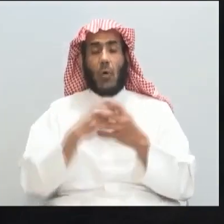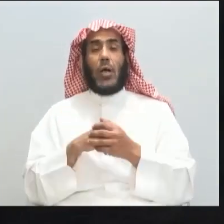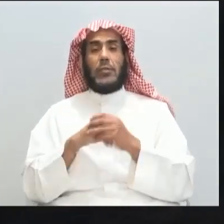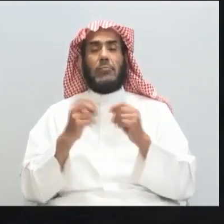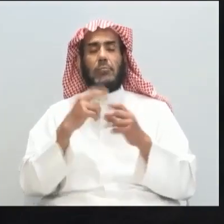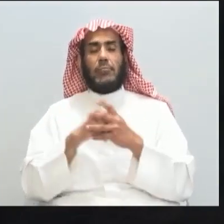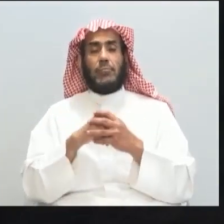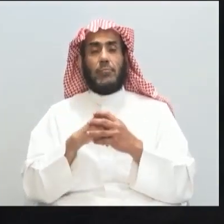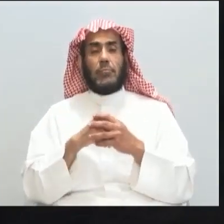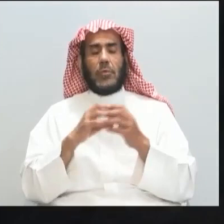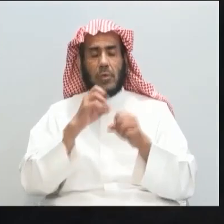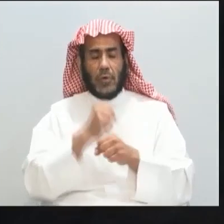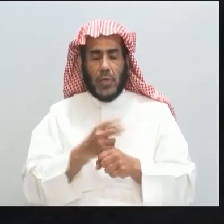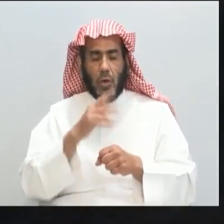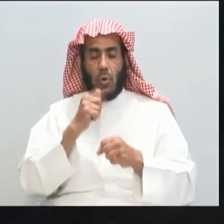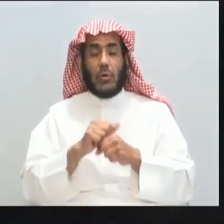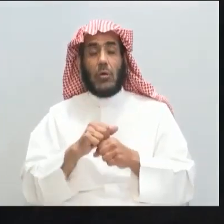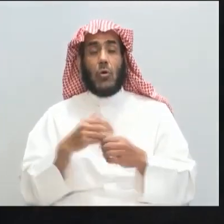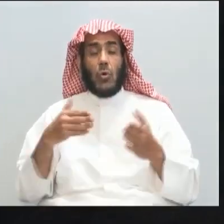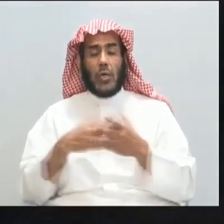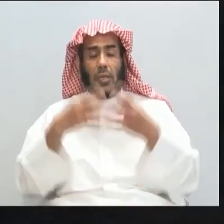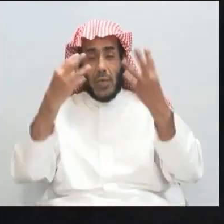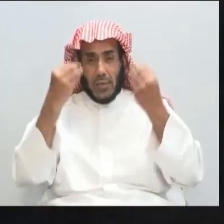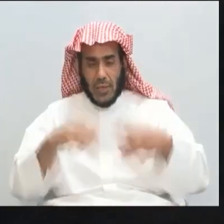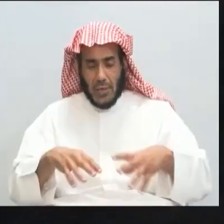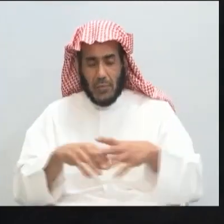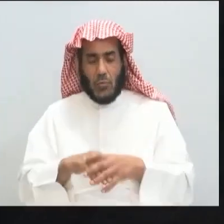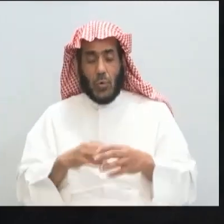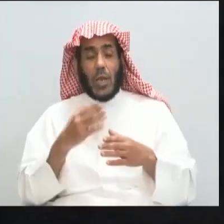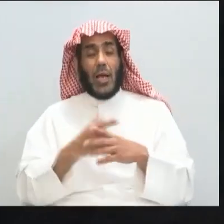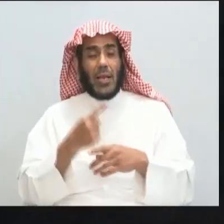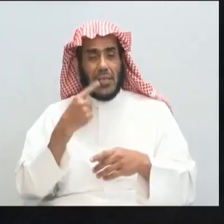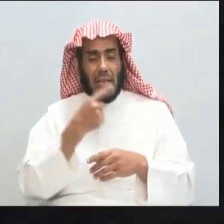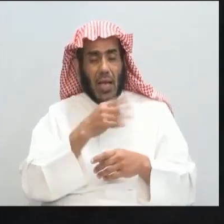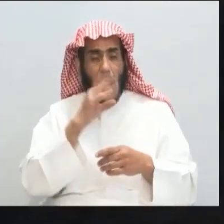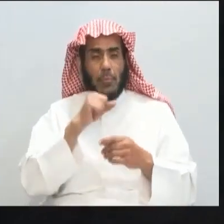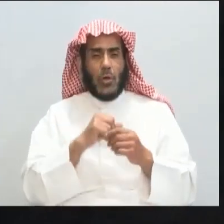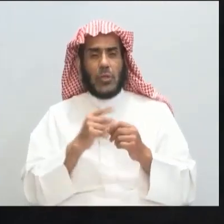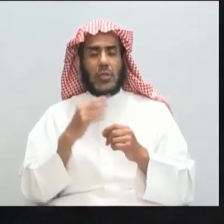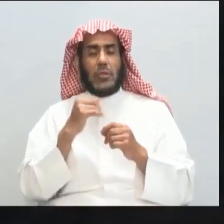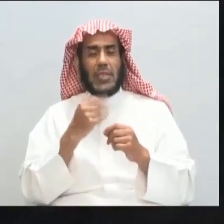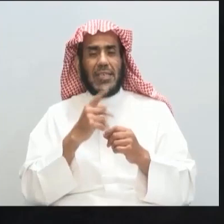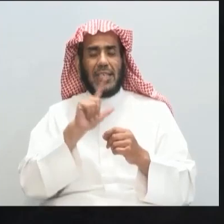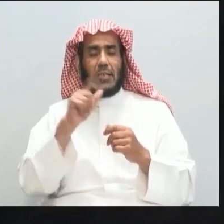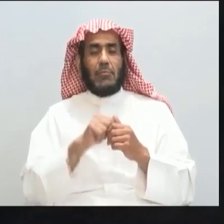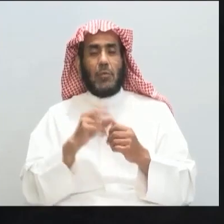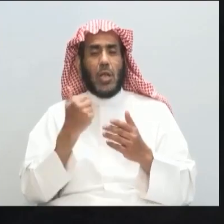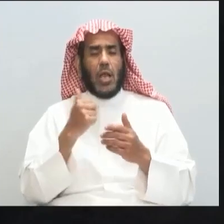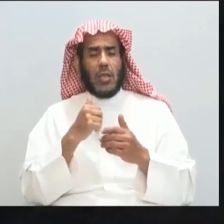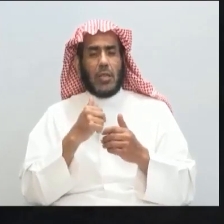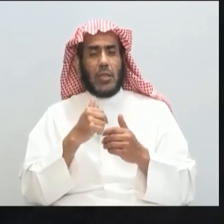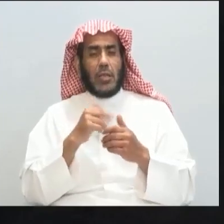ظهرت قواعد حفاظا عن اللغه وحتى لا تضيع تلك اللغه ولان السليقه لم تعد تك السلقه السليمه التي